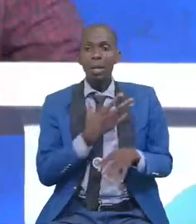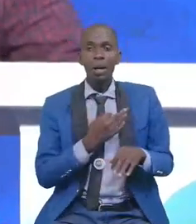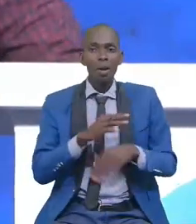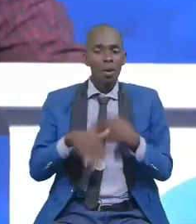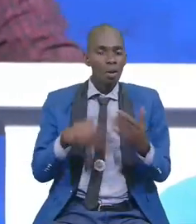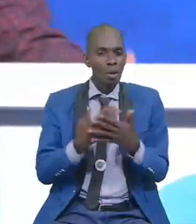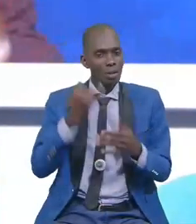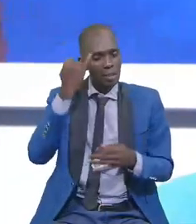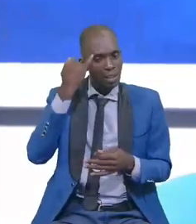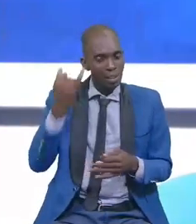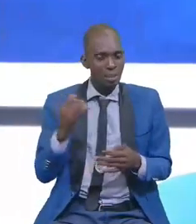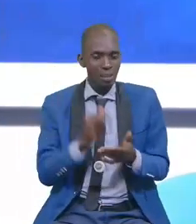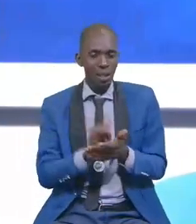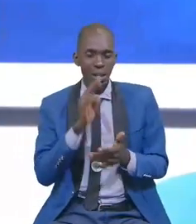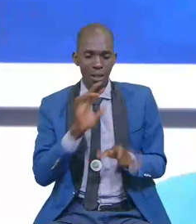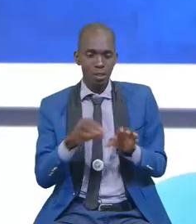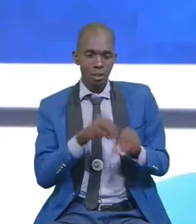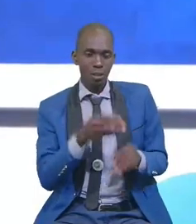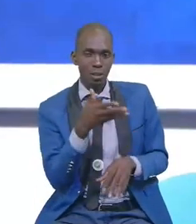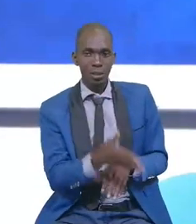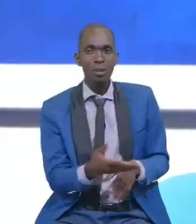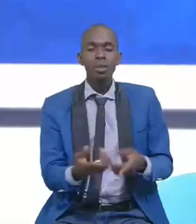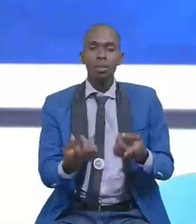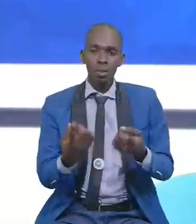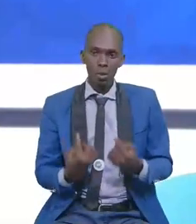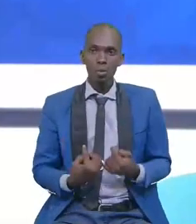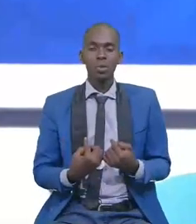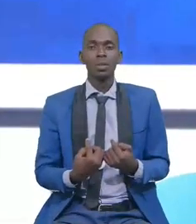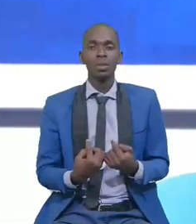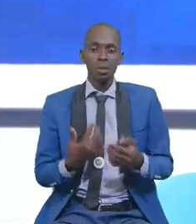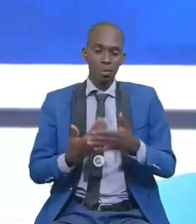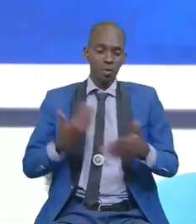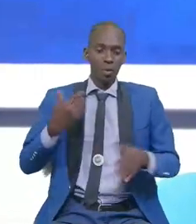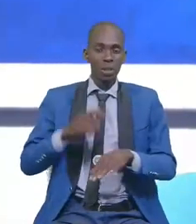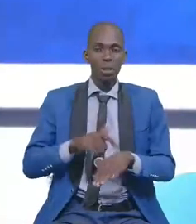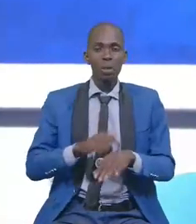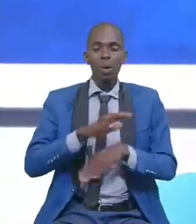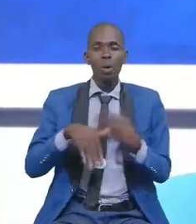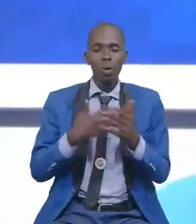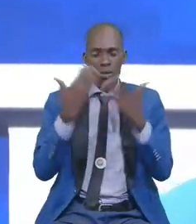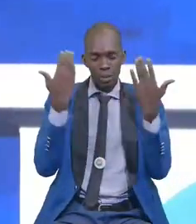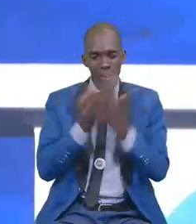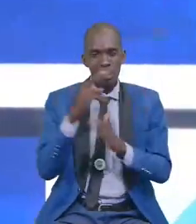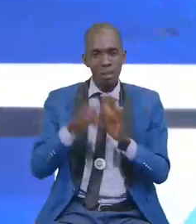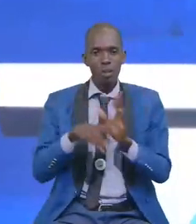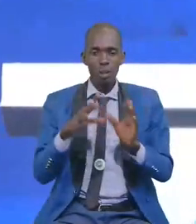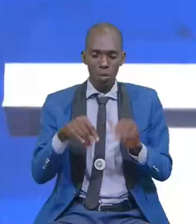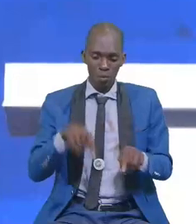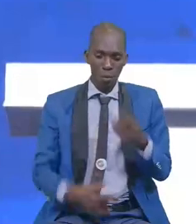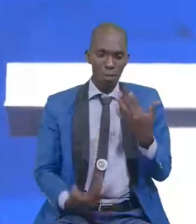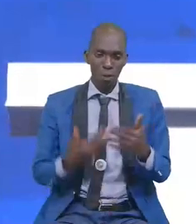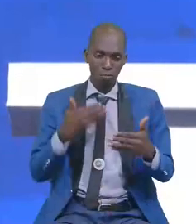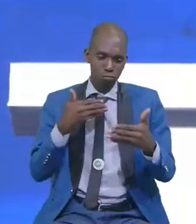idées et les choses venant de l'enfer, avant le temps, les ténèbres de